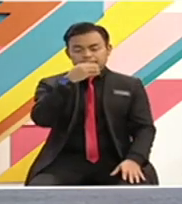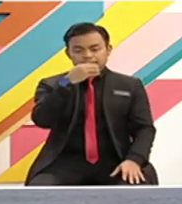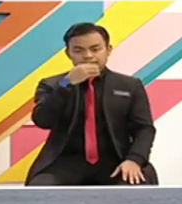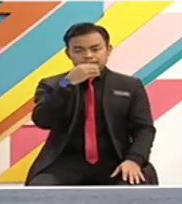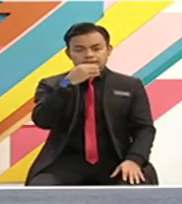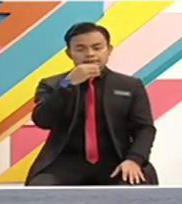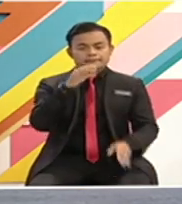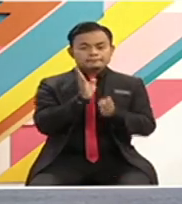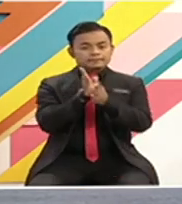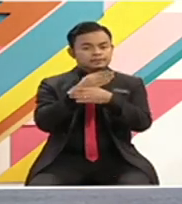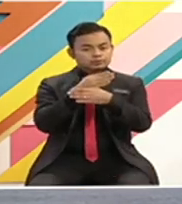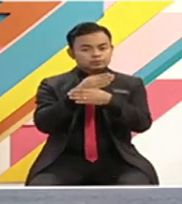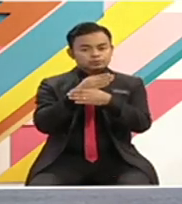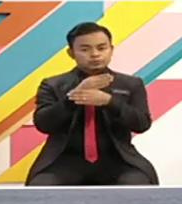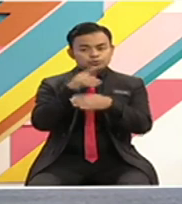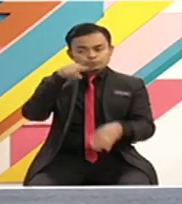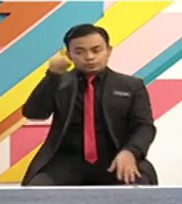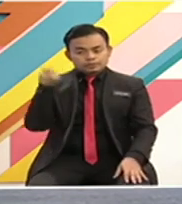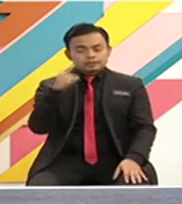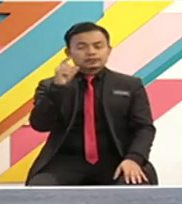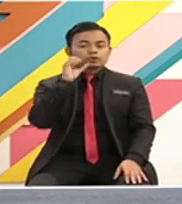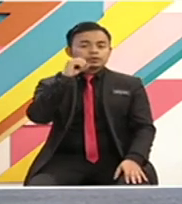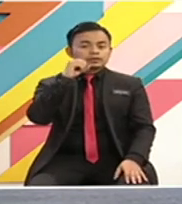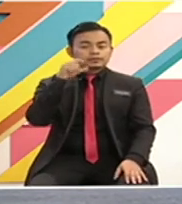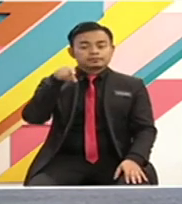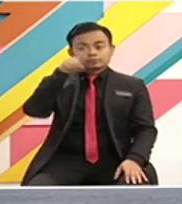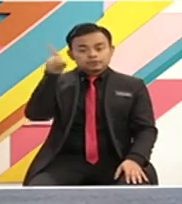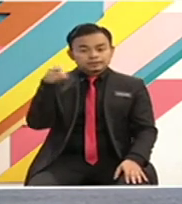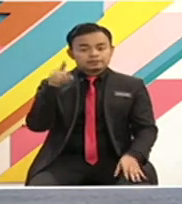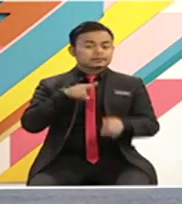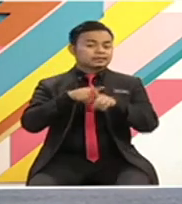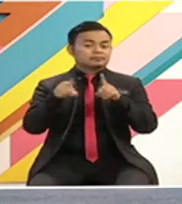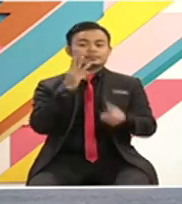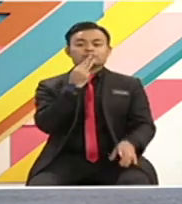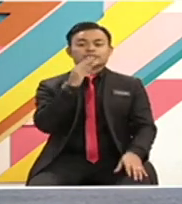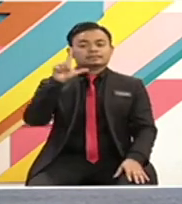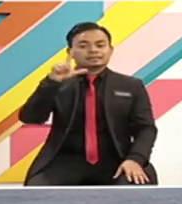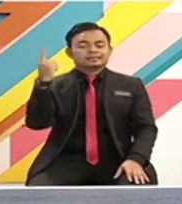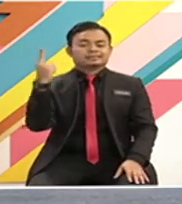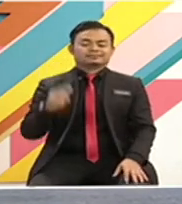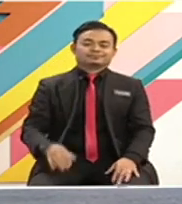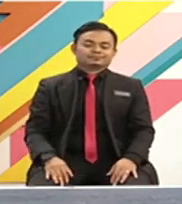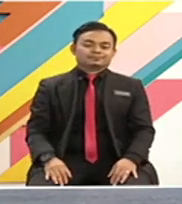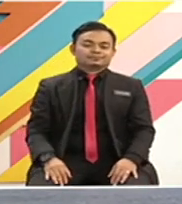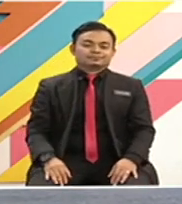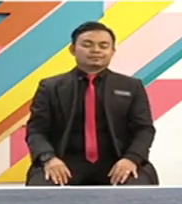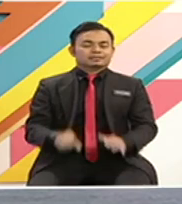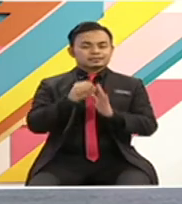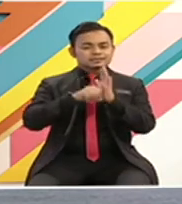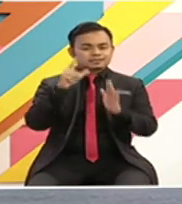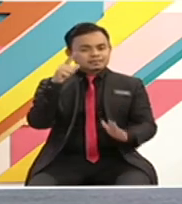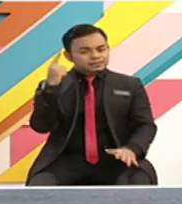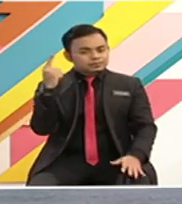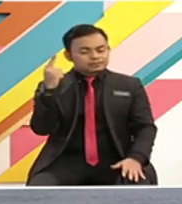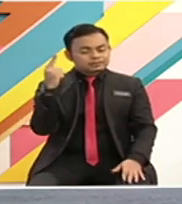urine pun berbentuk bulan tapi yang menimbulkan Yoi lah warnow juga sih kita Selain warna tuh macam